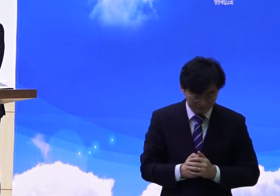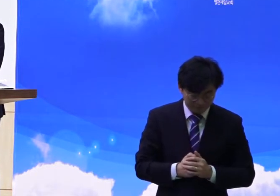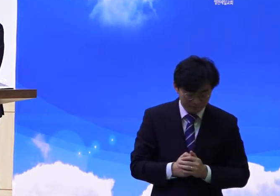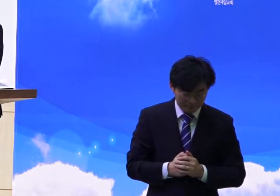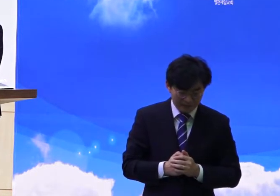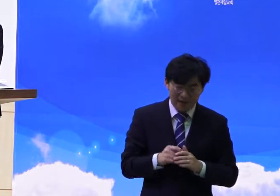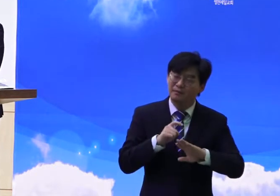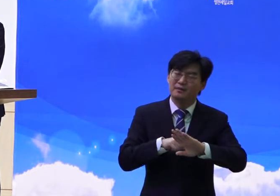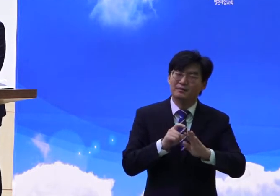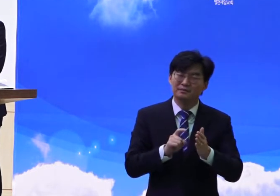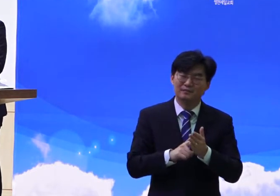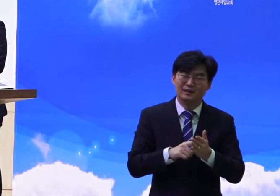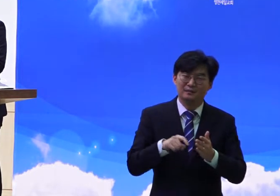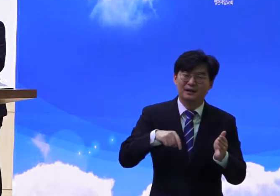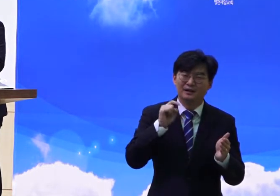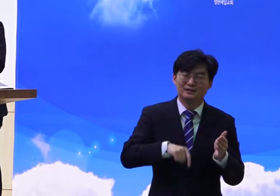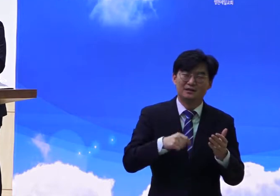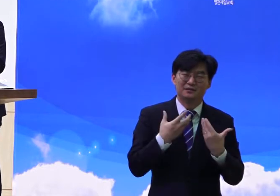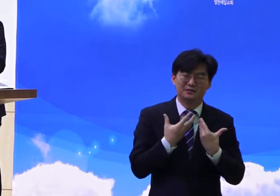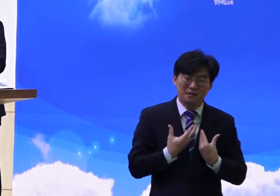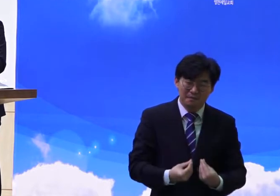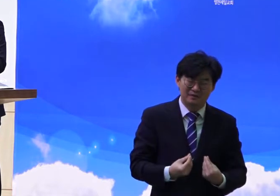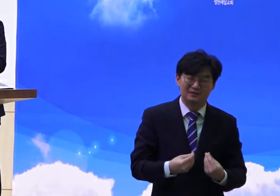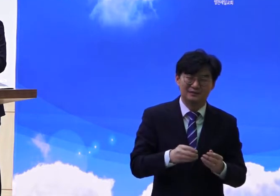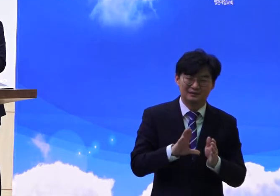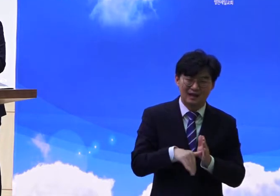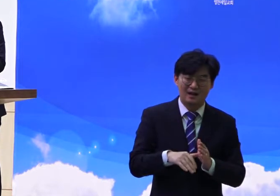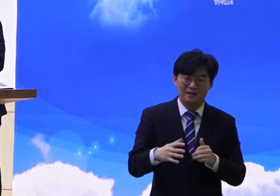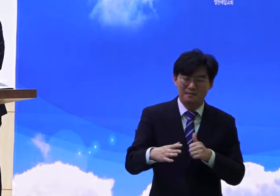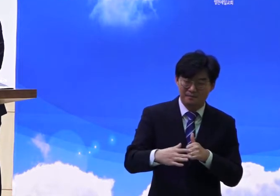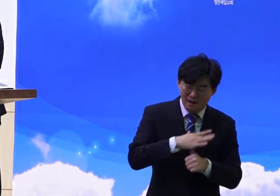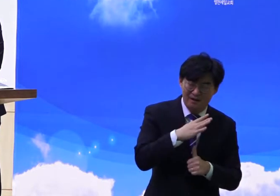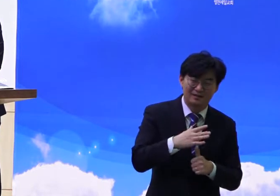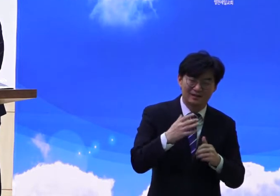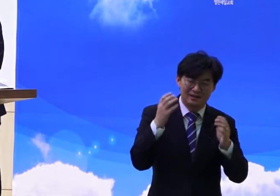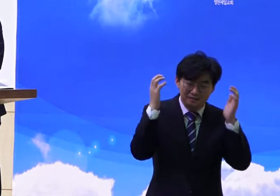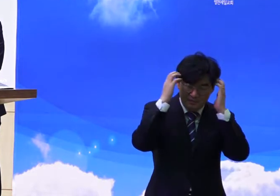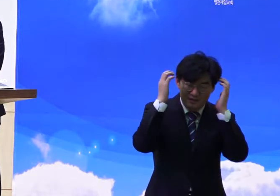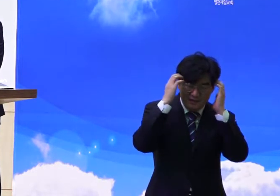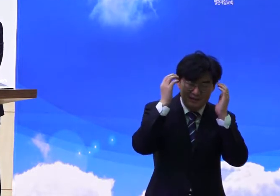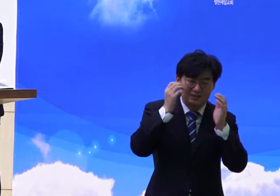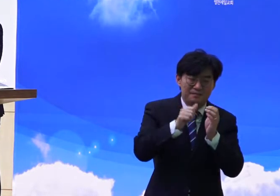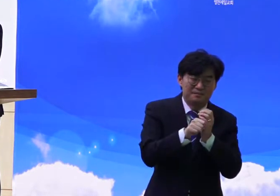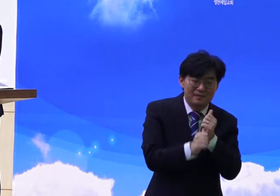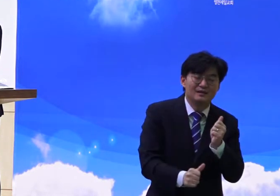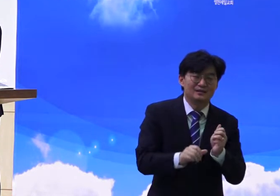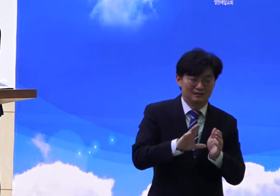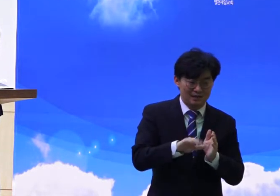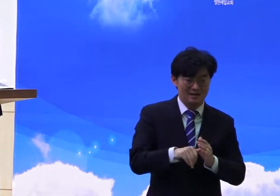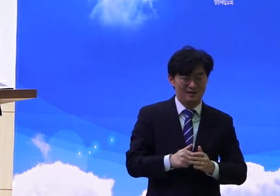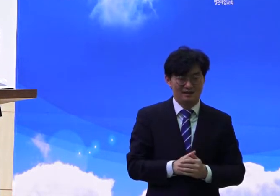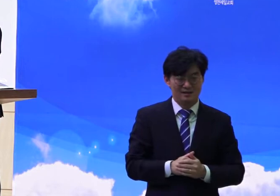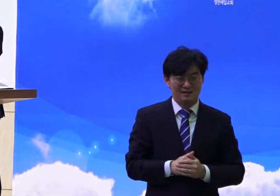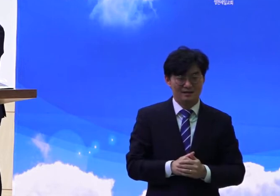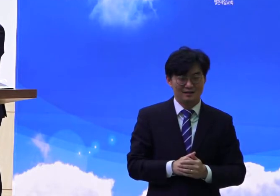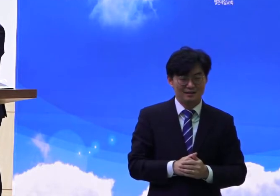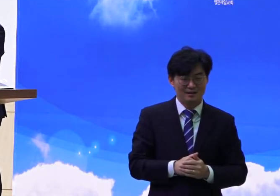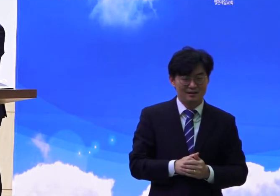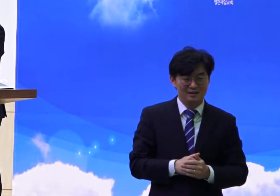때 같지만 바로 그때가 하나님의 주권을 배울 그런